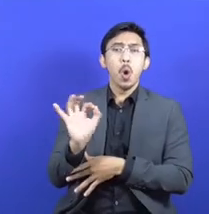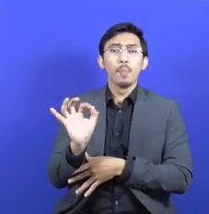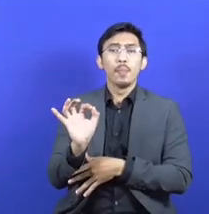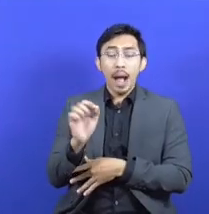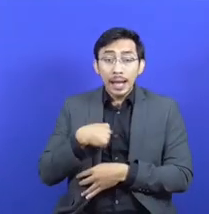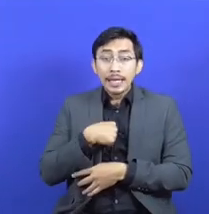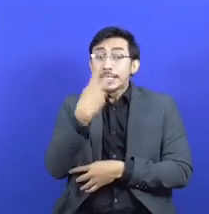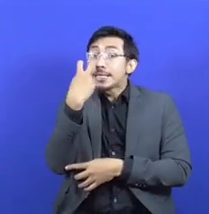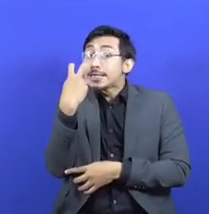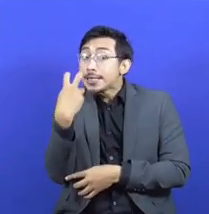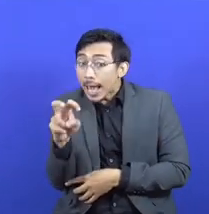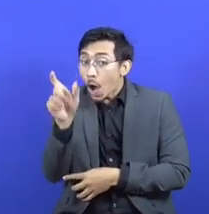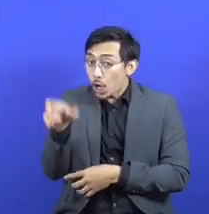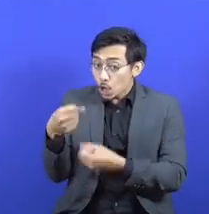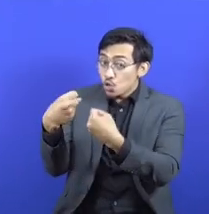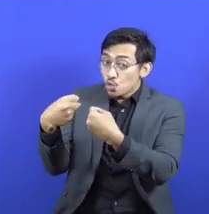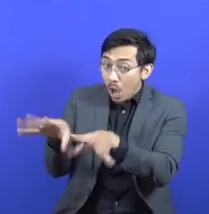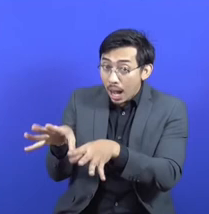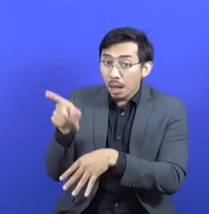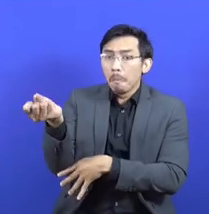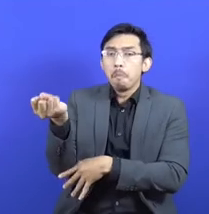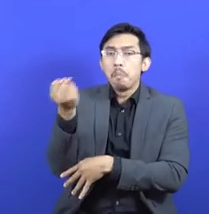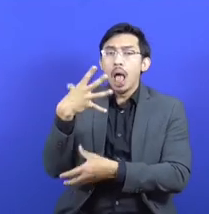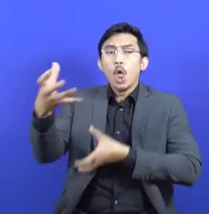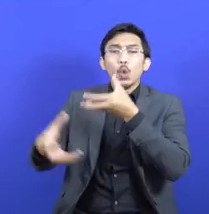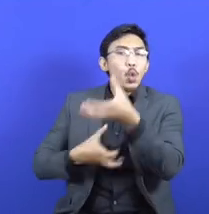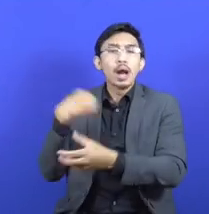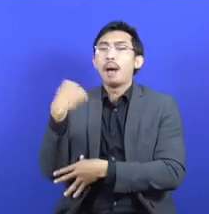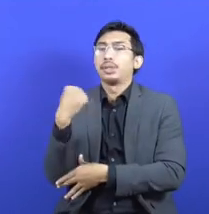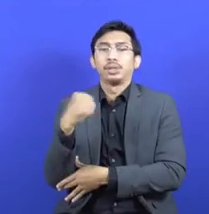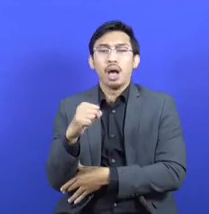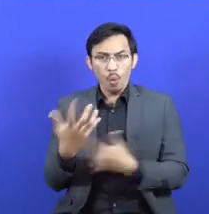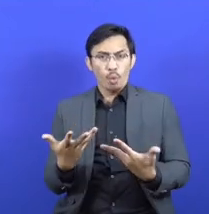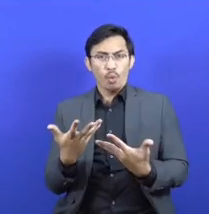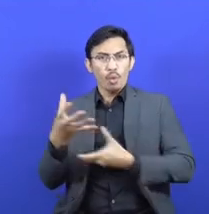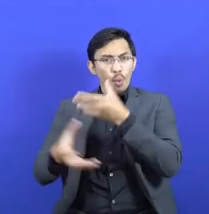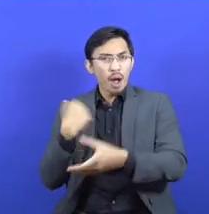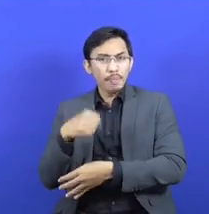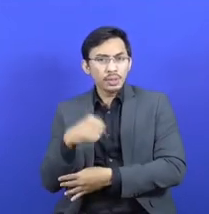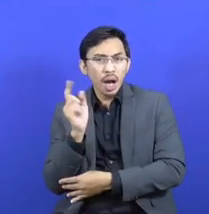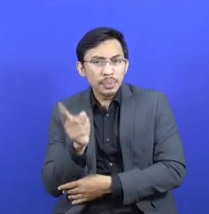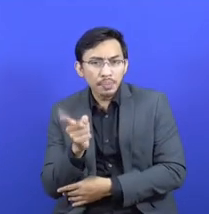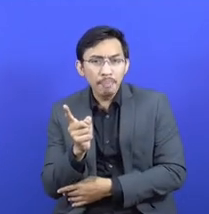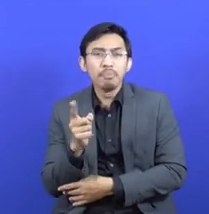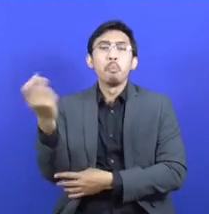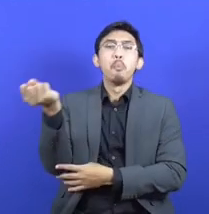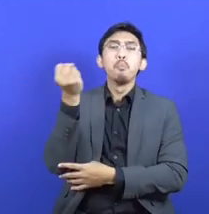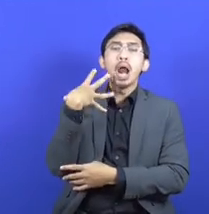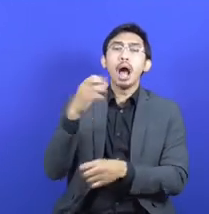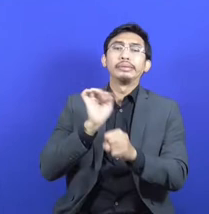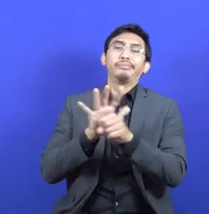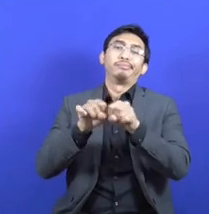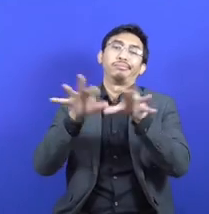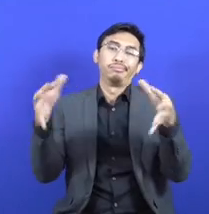aku chat penjualnya, katanya nggak bisa ditukar barangnya. Loh, kenapa nggak bisa ditukar? Ya katanya sih alasan pandemi. Terus pas aku chat